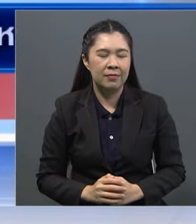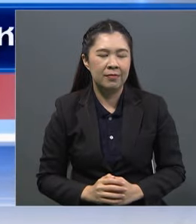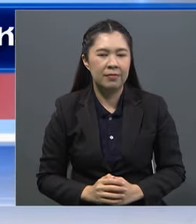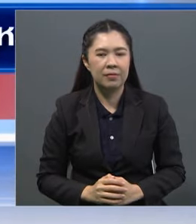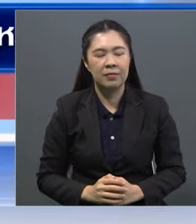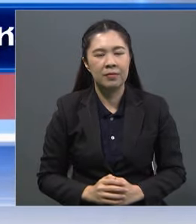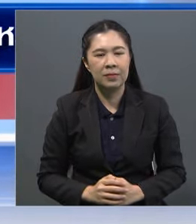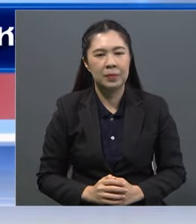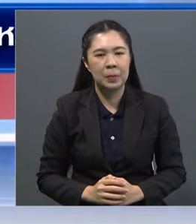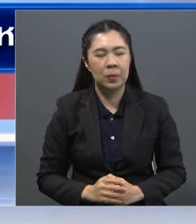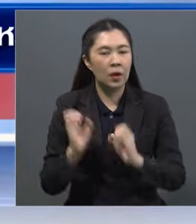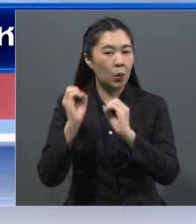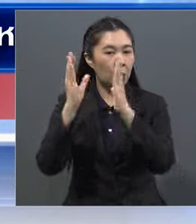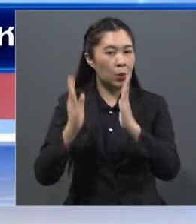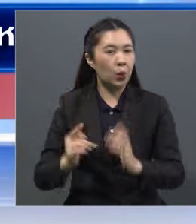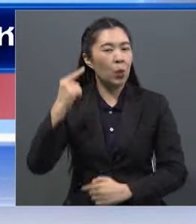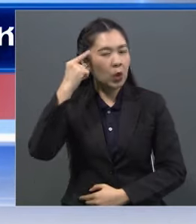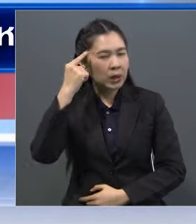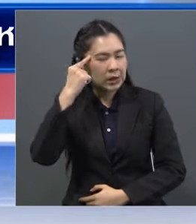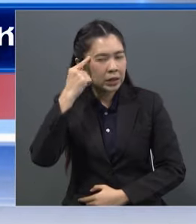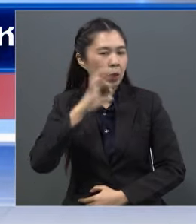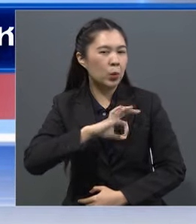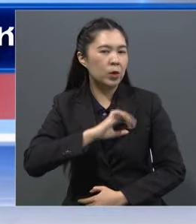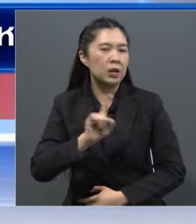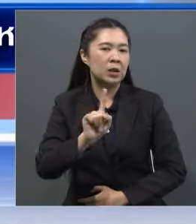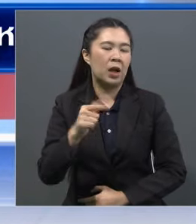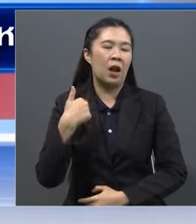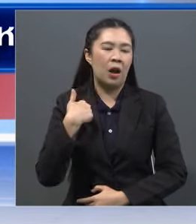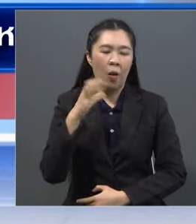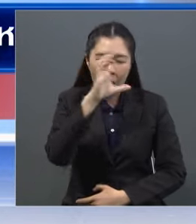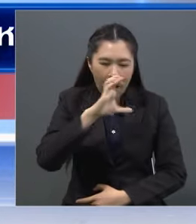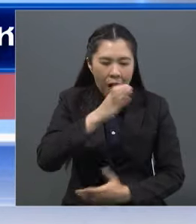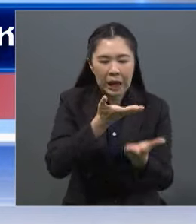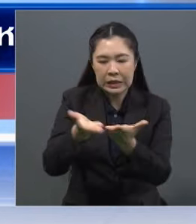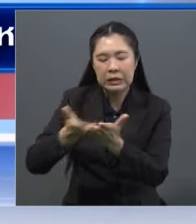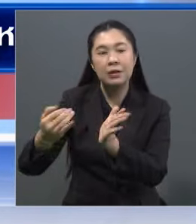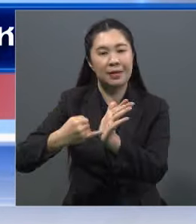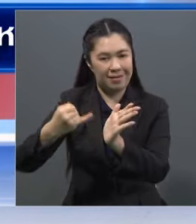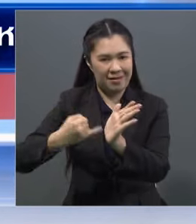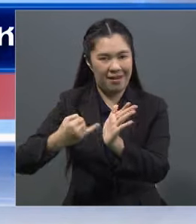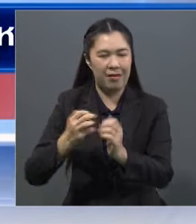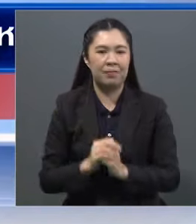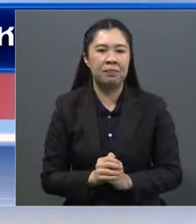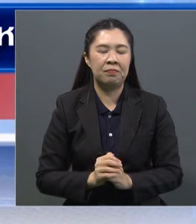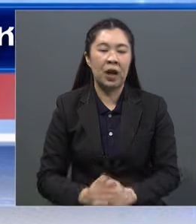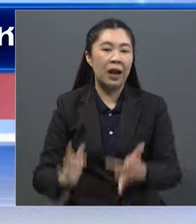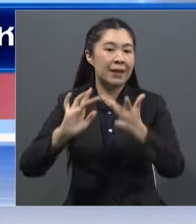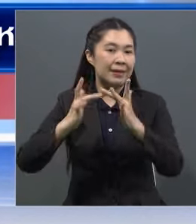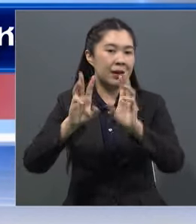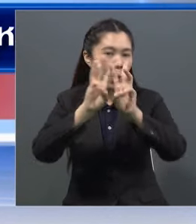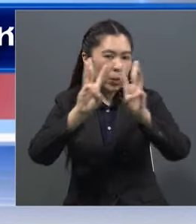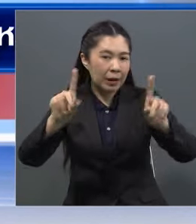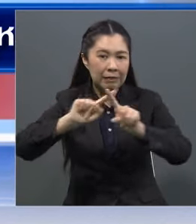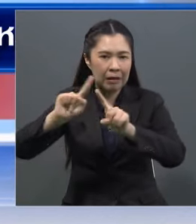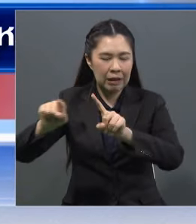ความคิดเห็นส่วนตัวของครูเองเนี่ยก็มองในเรื่องของการเข้าถึงได้ง่ายนะคะเพราะว่าในโลกของอินเทอร์เน็ตเนี่ยค่ะเด็กๆ เนี่ยเข้